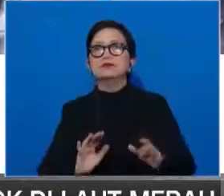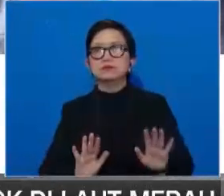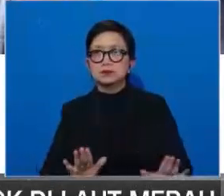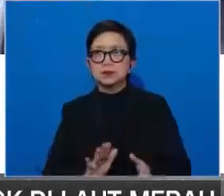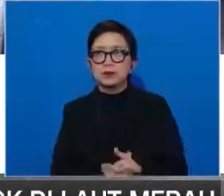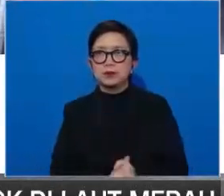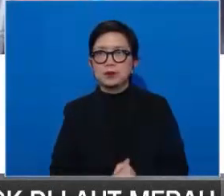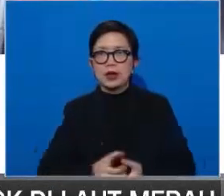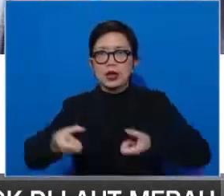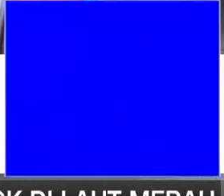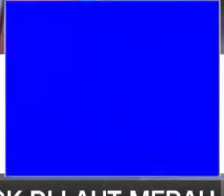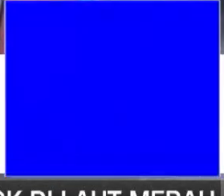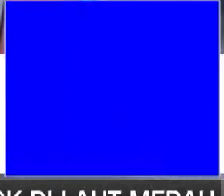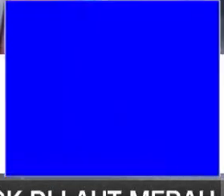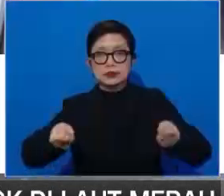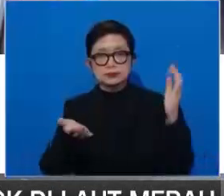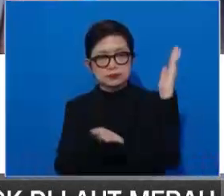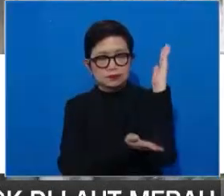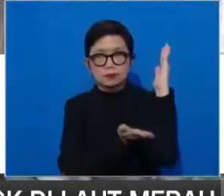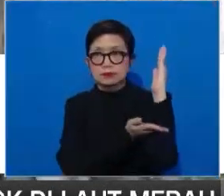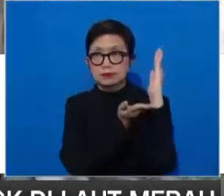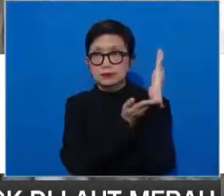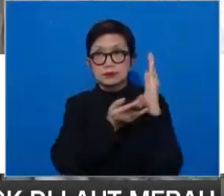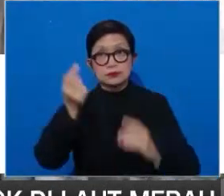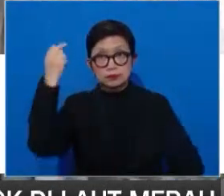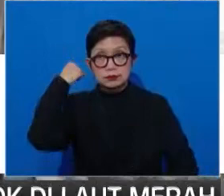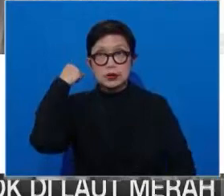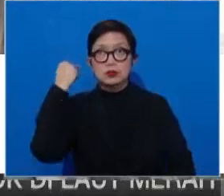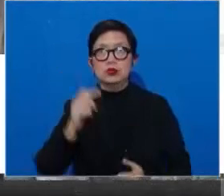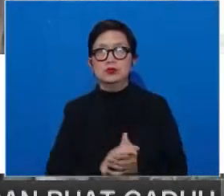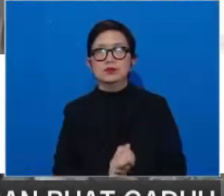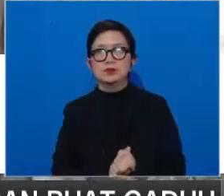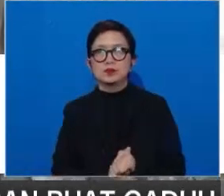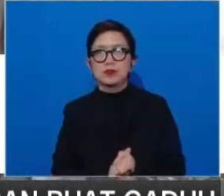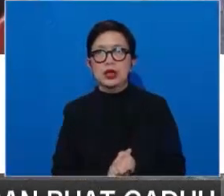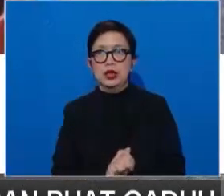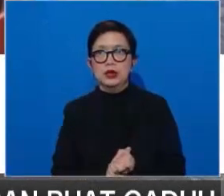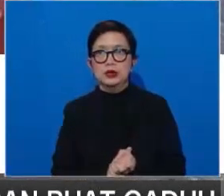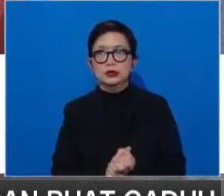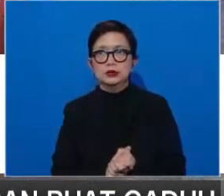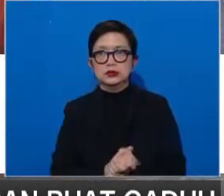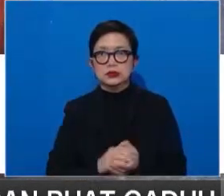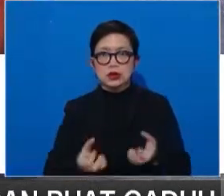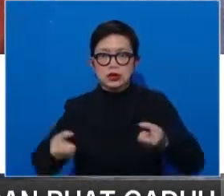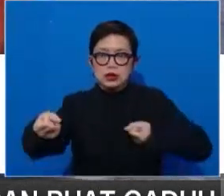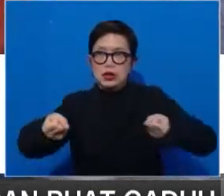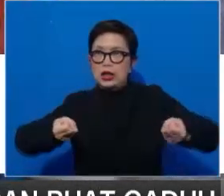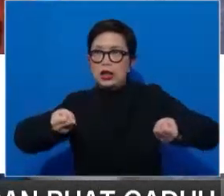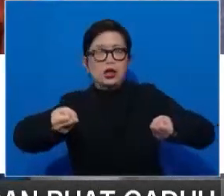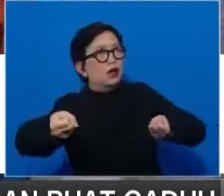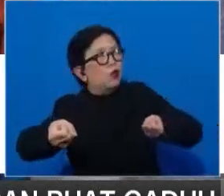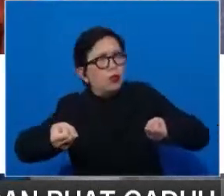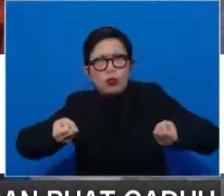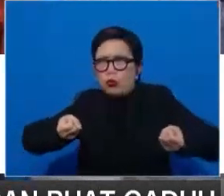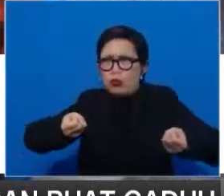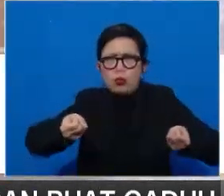Sebuah truk pengangkut bambu terguling di Jalan Raya Cilengsi Setu, Kabupaten Bogor, Jawa Barat, Sabtu pagi. Truk diduga hilang keseimbangan setelah